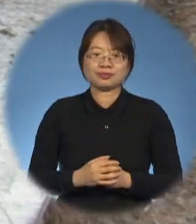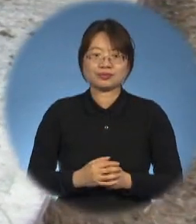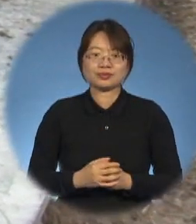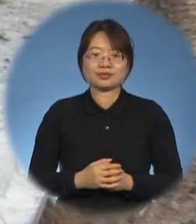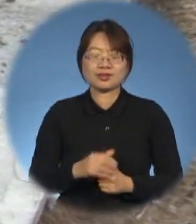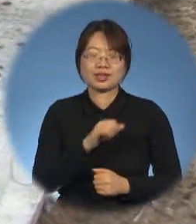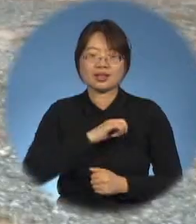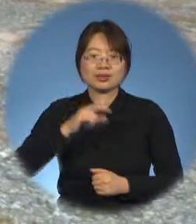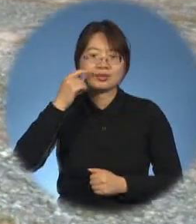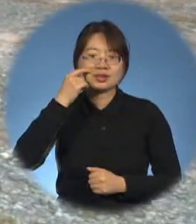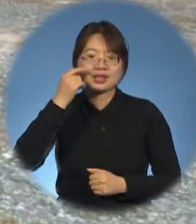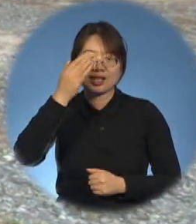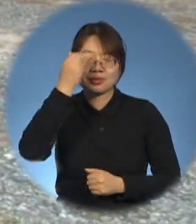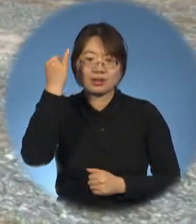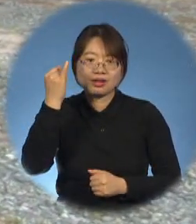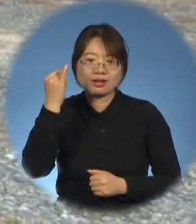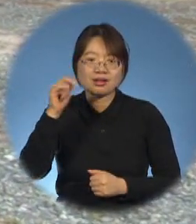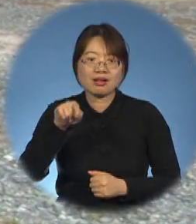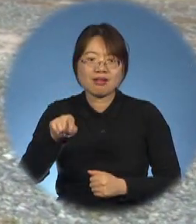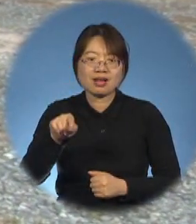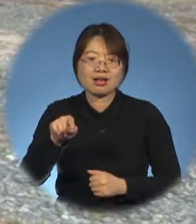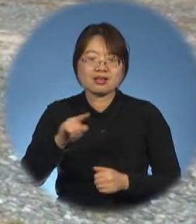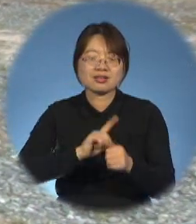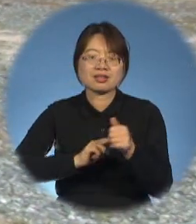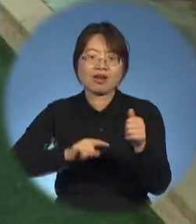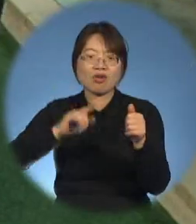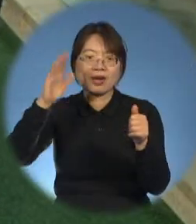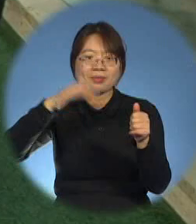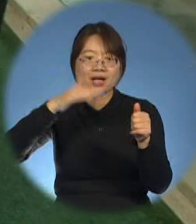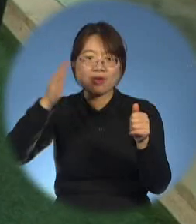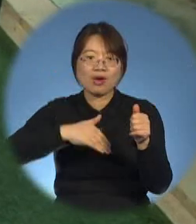참다 못한 할머니 칼라 a